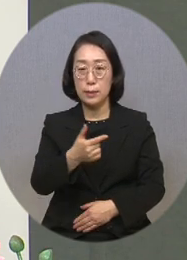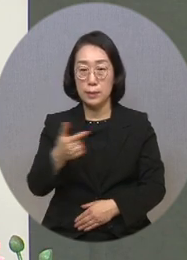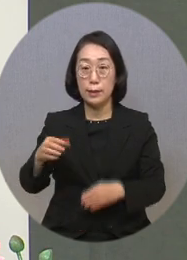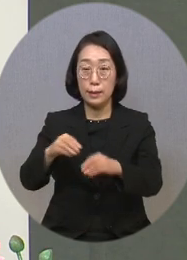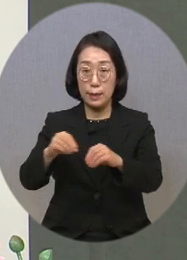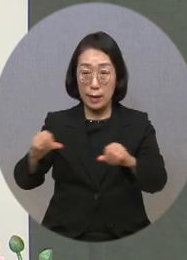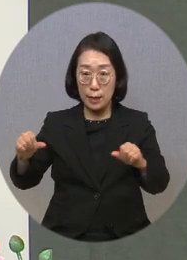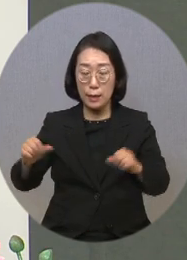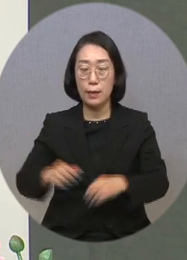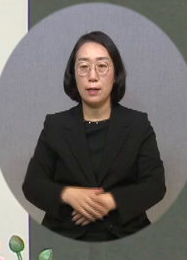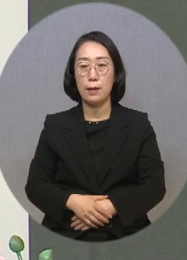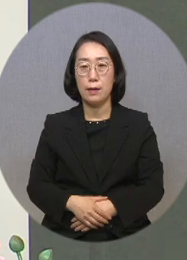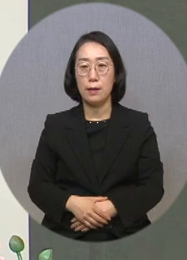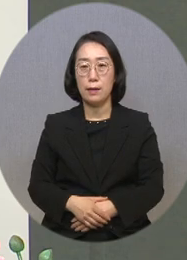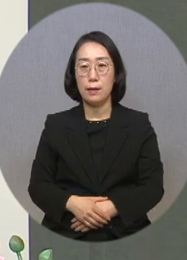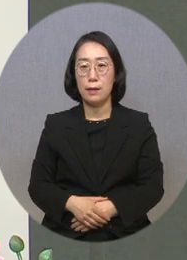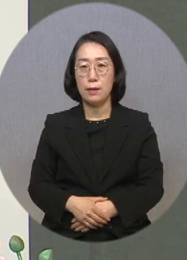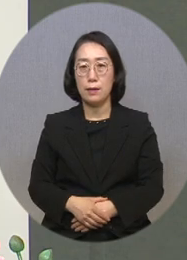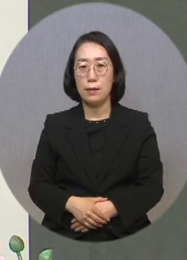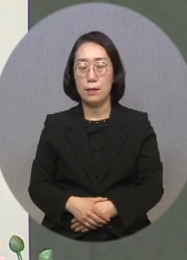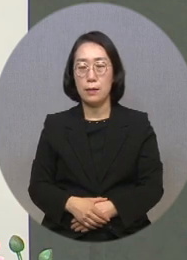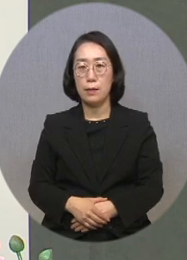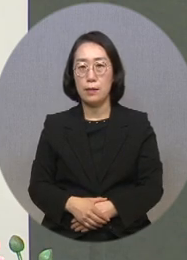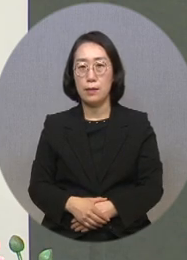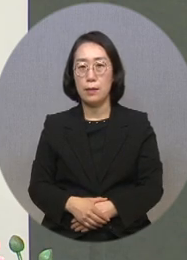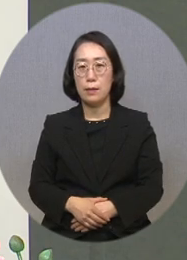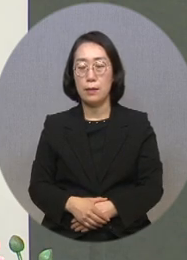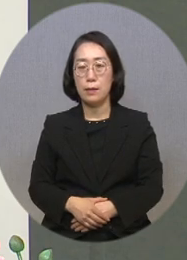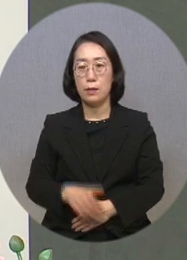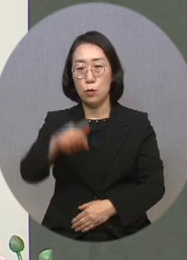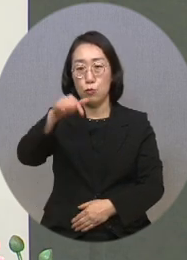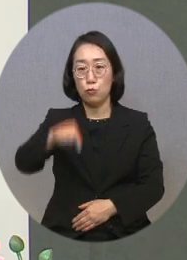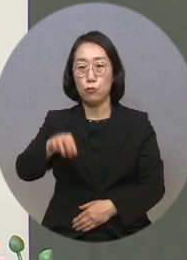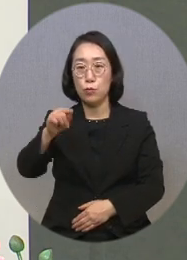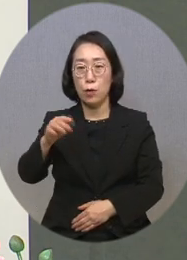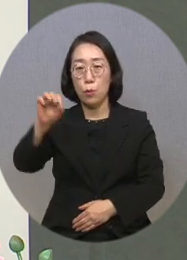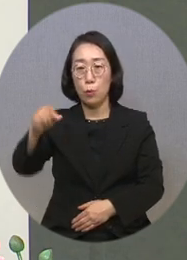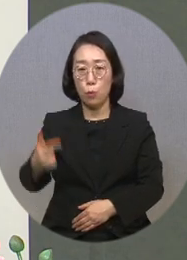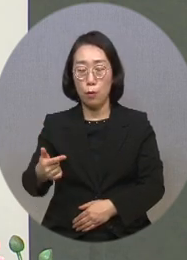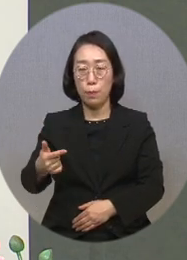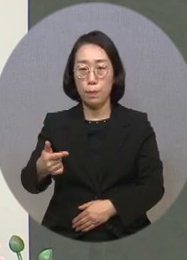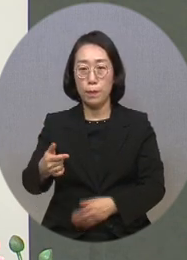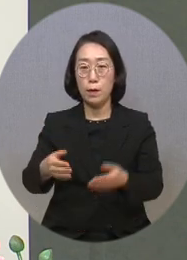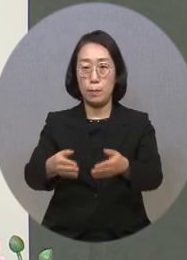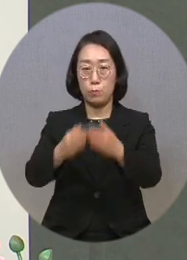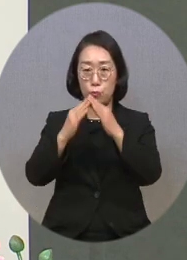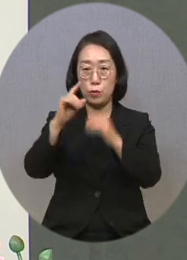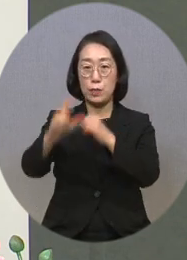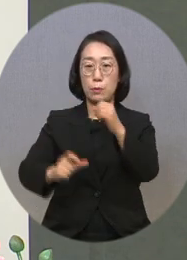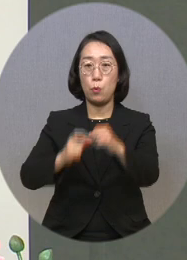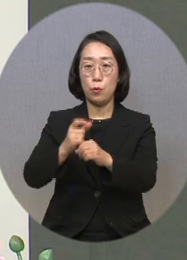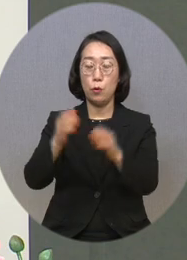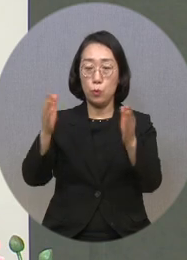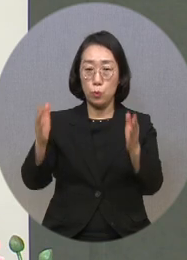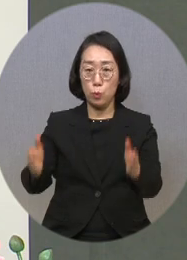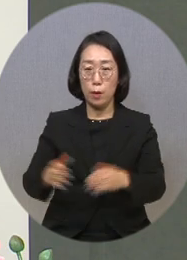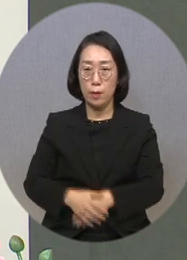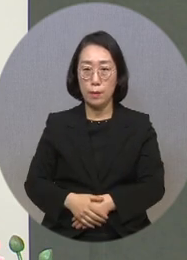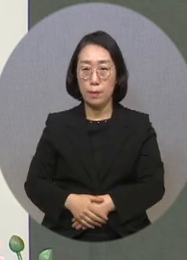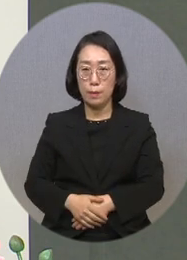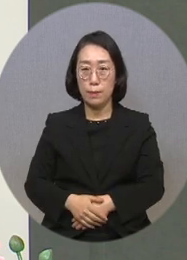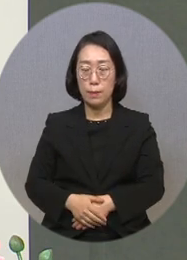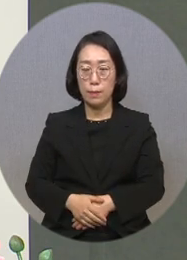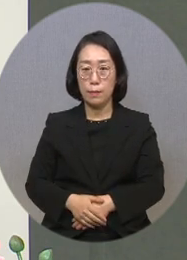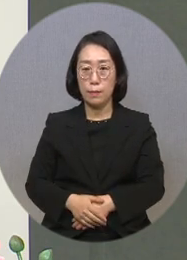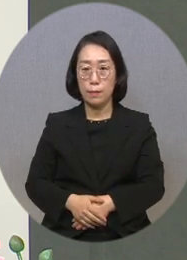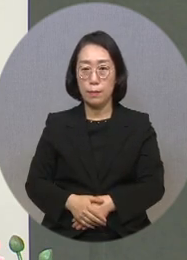땅에다가 이제 국선원을 지으시고 벌써 15년 동안을 왔다 갔다